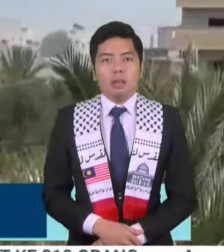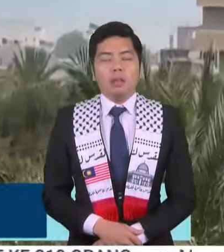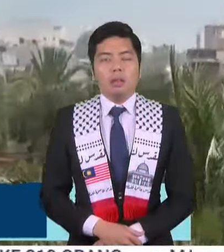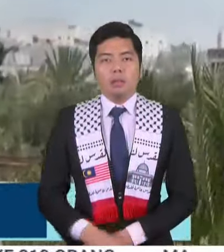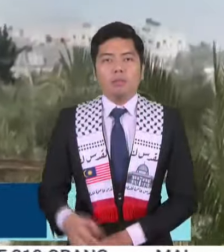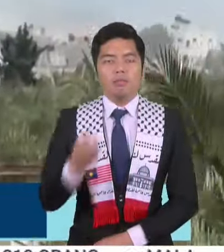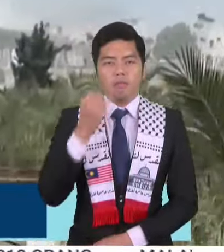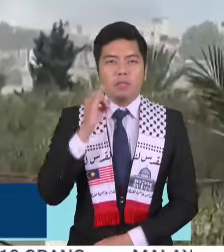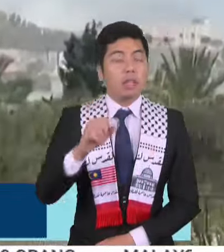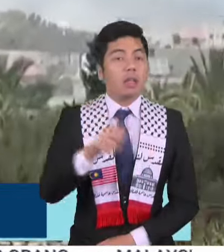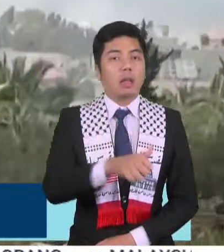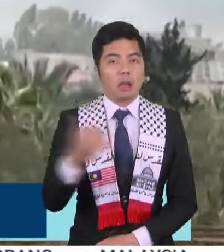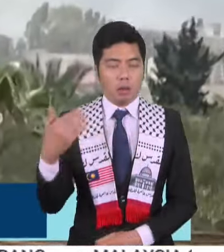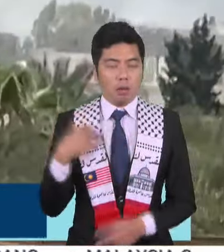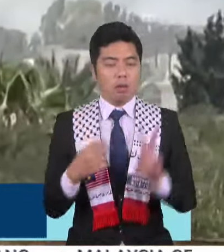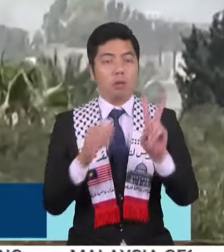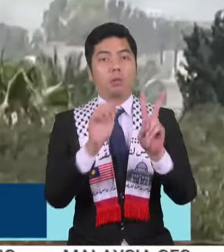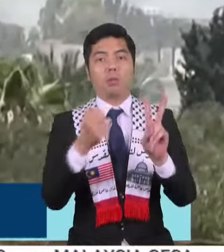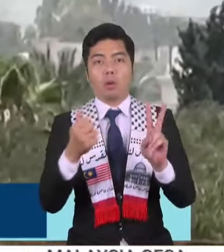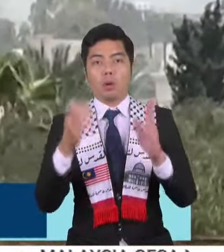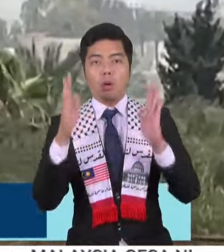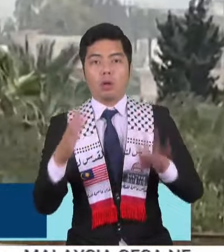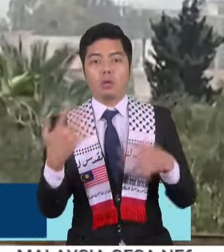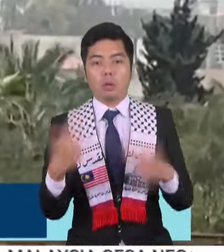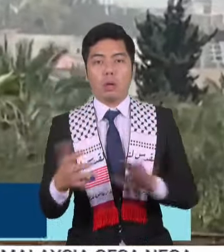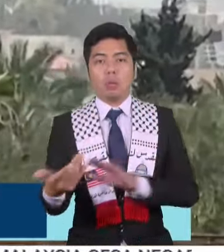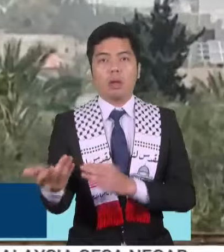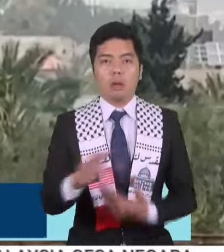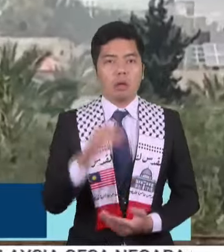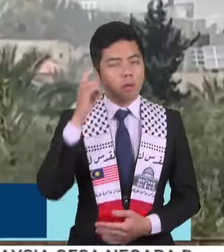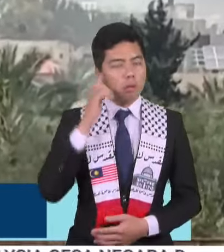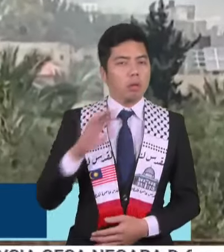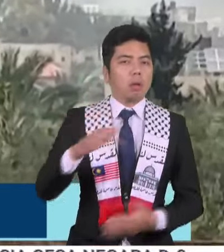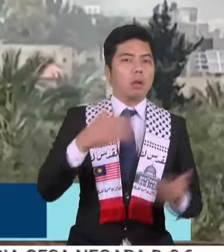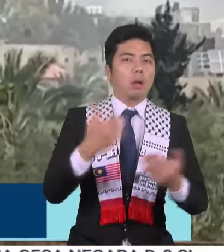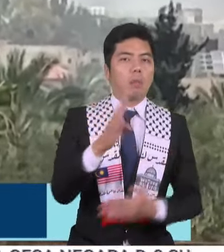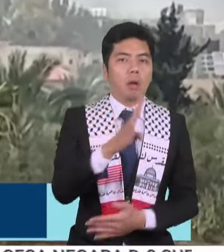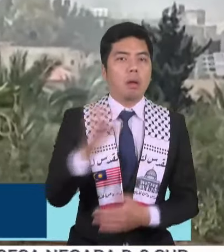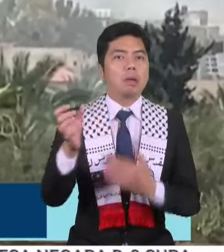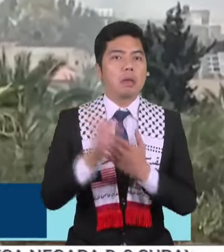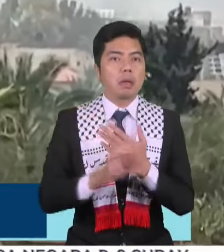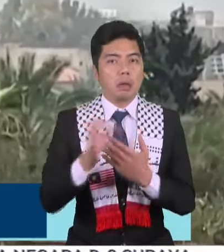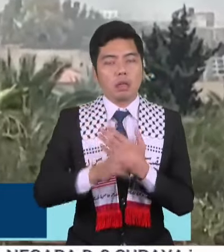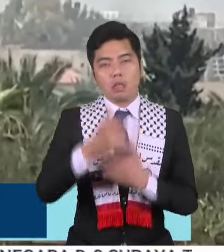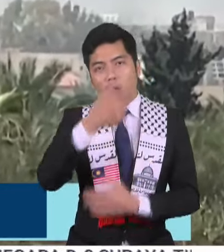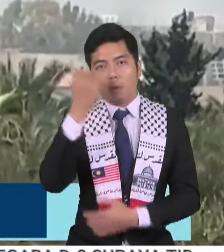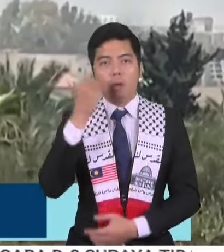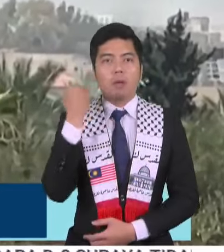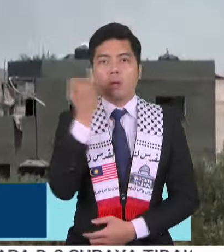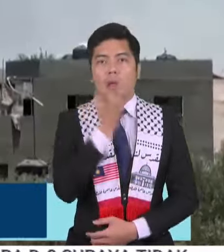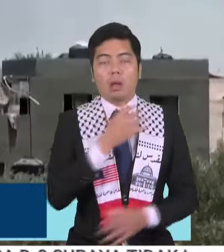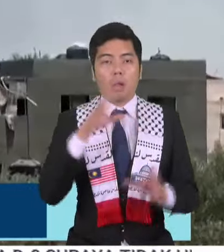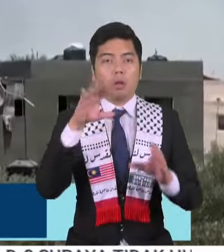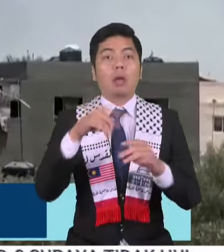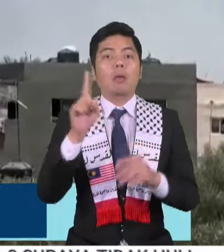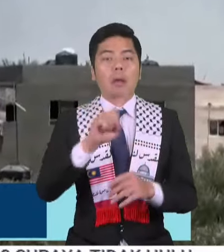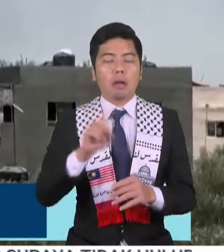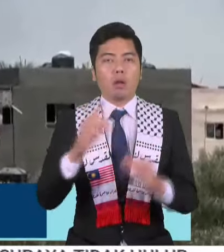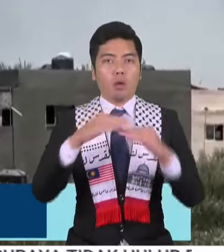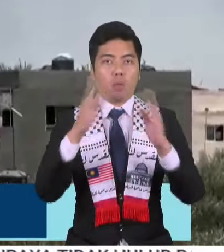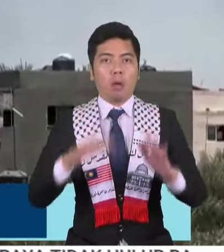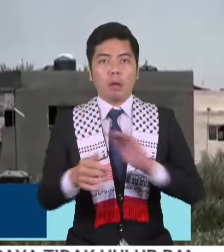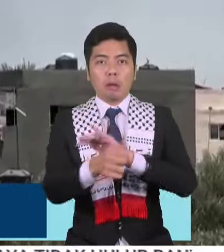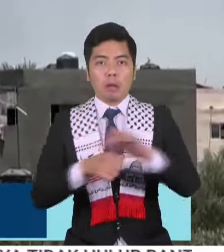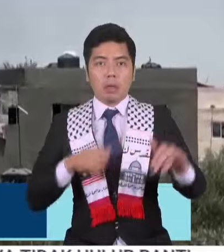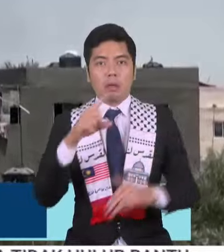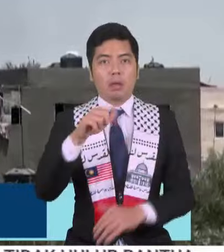Dalam kekejaman lain, kira-kira 210 individu maut dan hampir 400 yang lain cedera akibat serangan rejim ke atas kem pelarian Nusairat